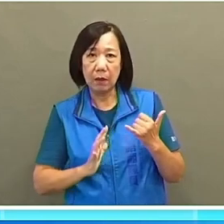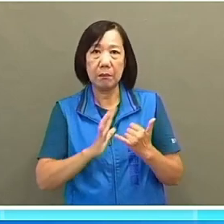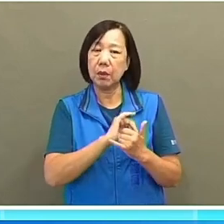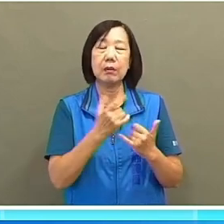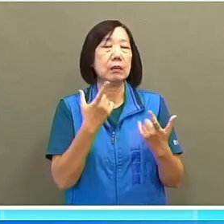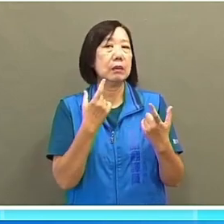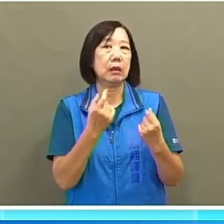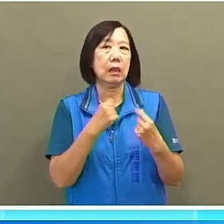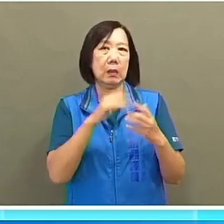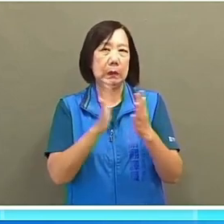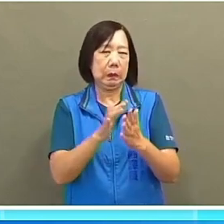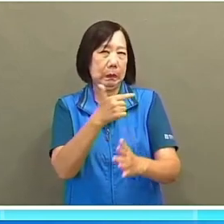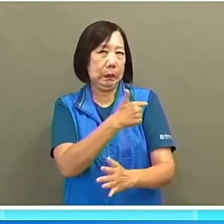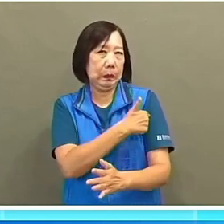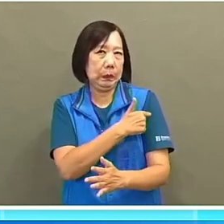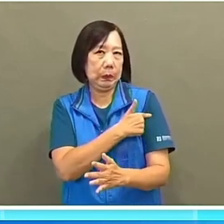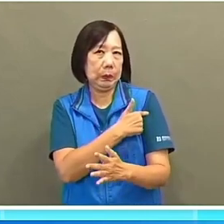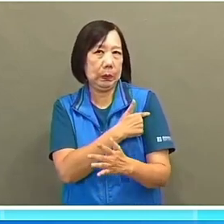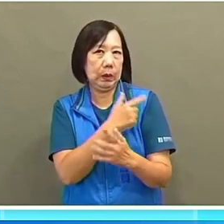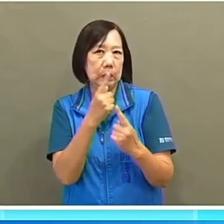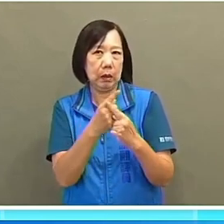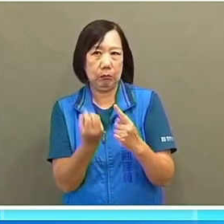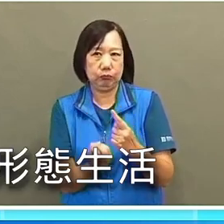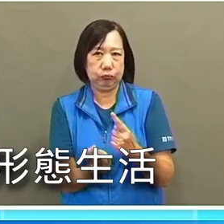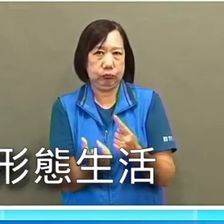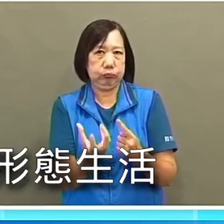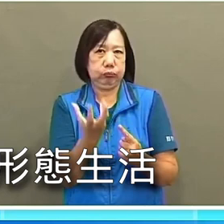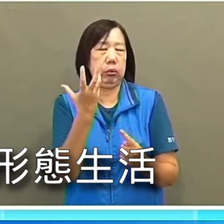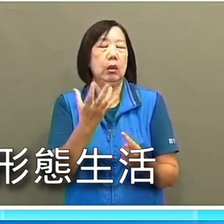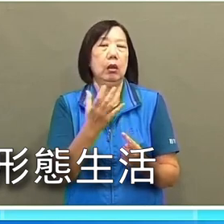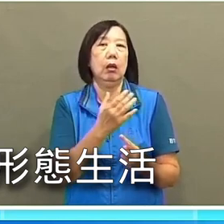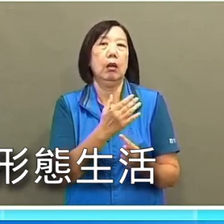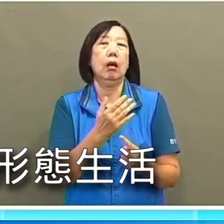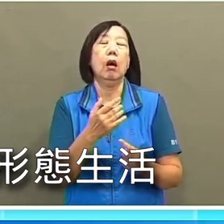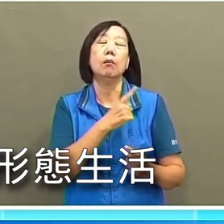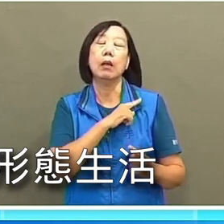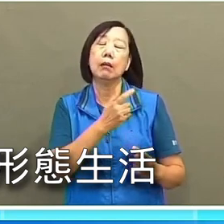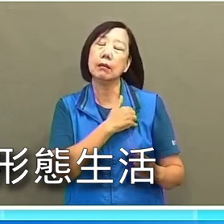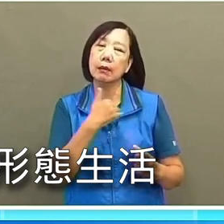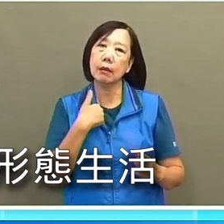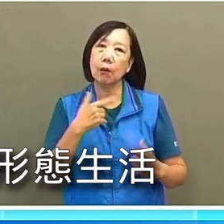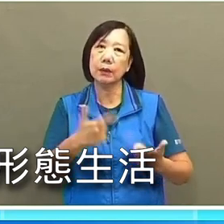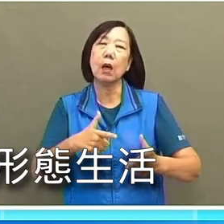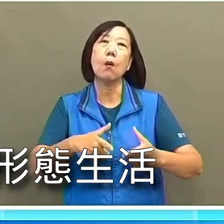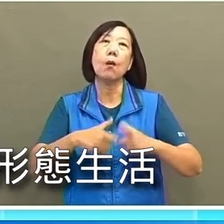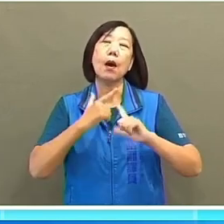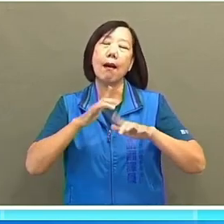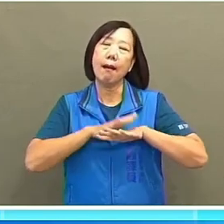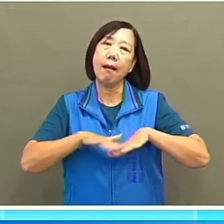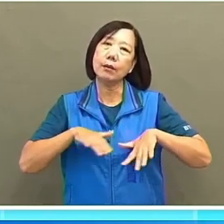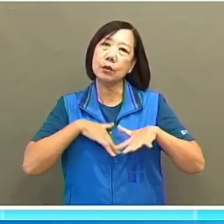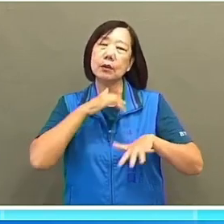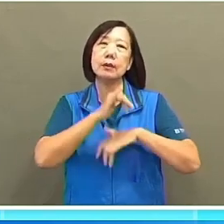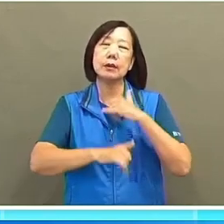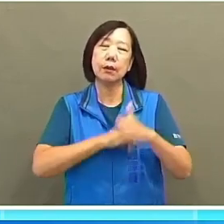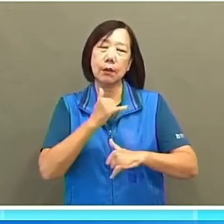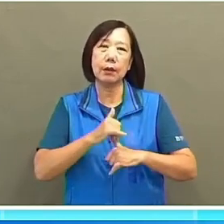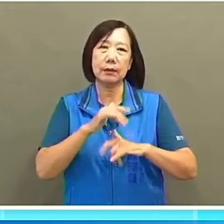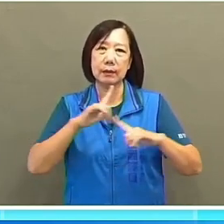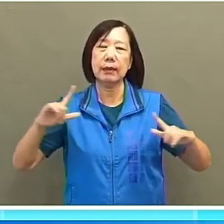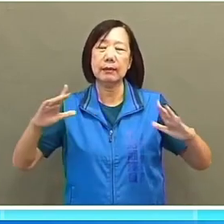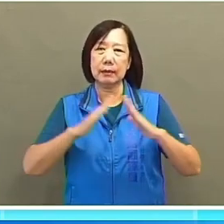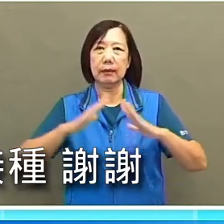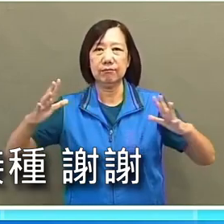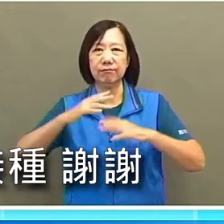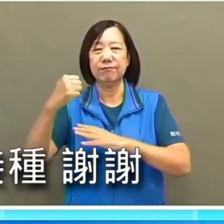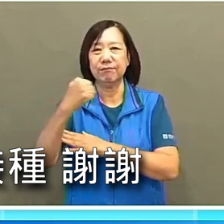因为接种疫苗的数量能够提升，让我们能够慢慢回到安全的新形态生活。大家一起去加油，也谢